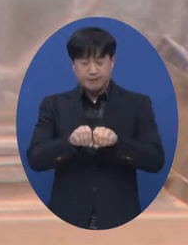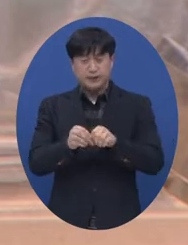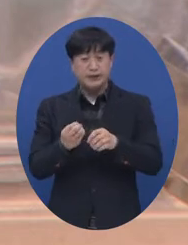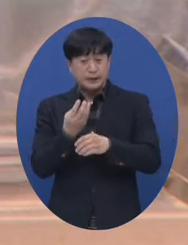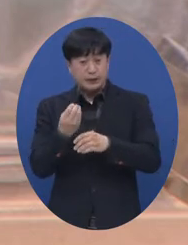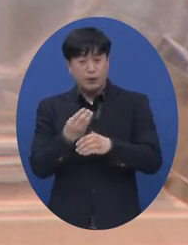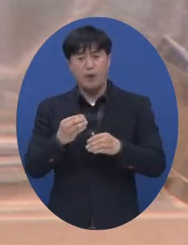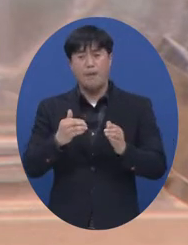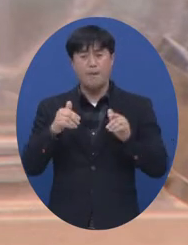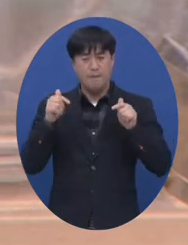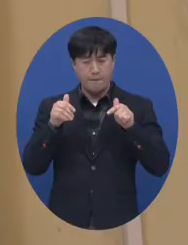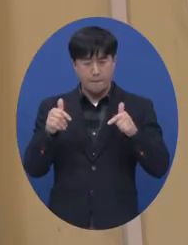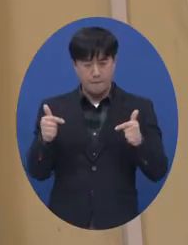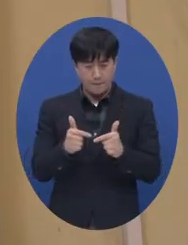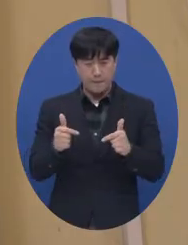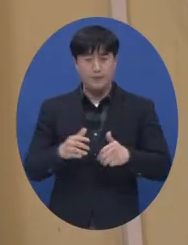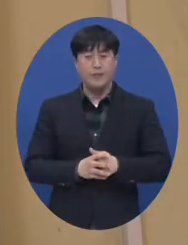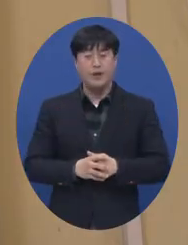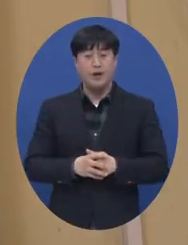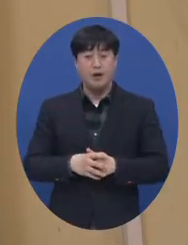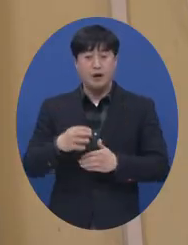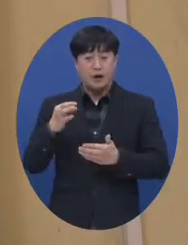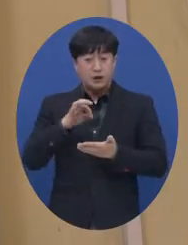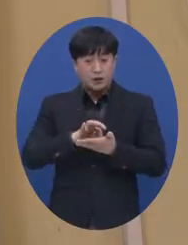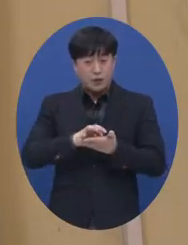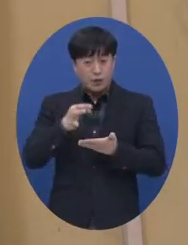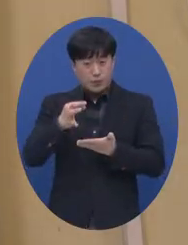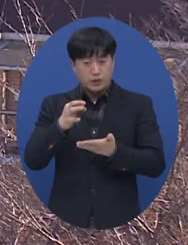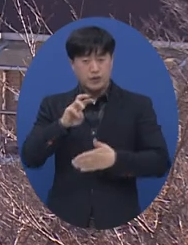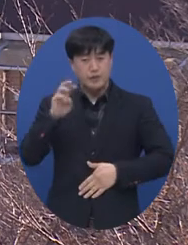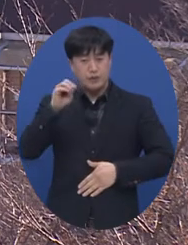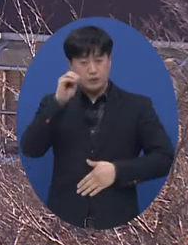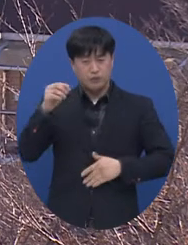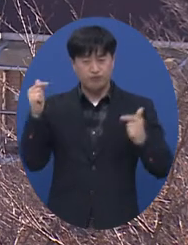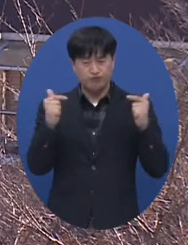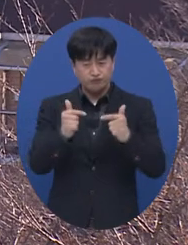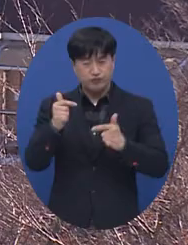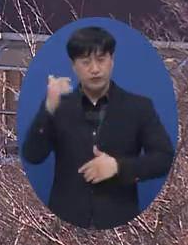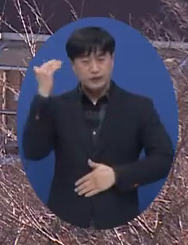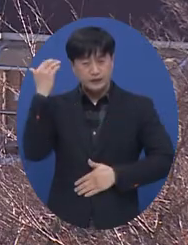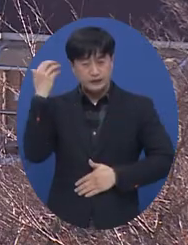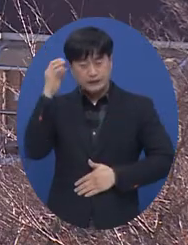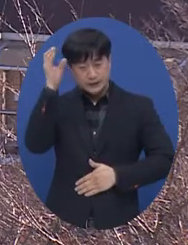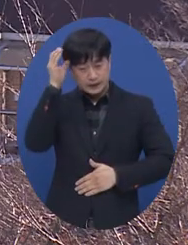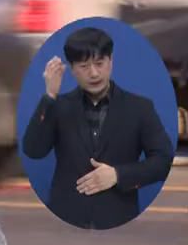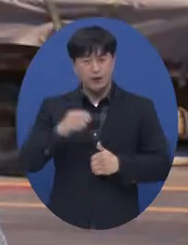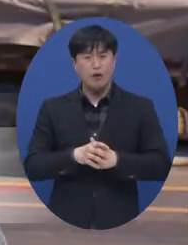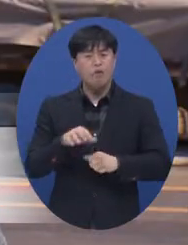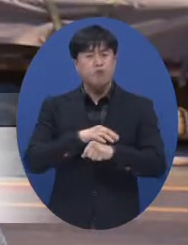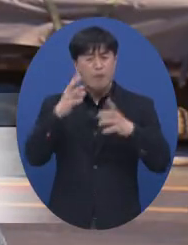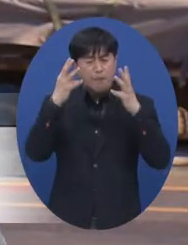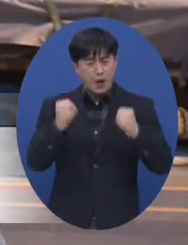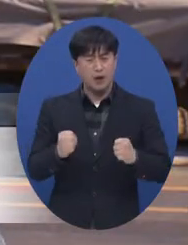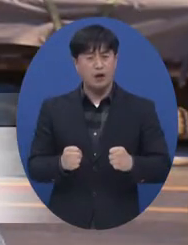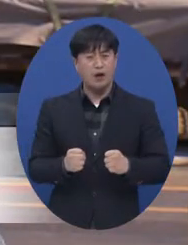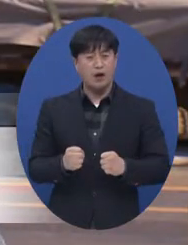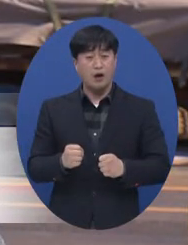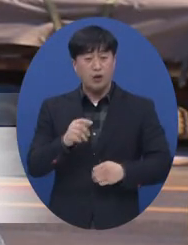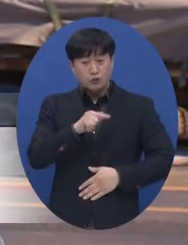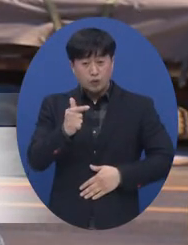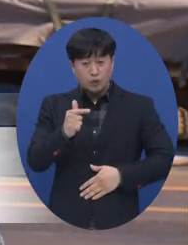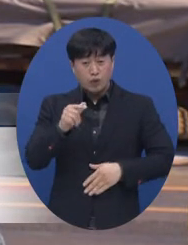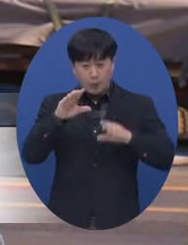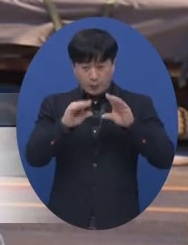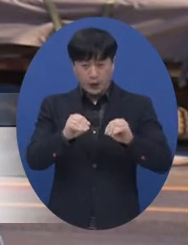위험성이 낮아 집니다 연료 d 부담도 30% 정도 줄어들 것으로 기대됩니다 불편해 많죠